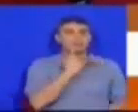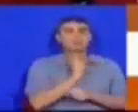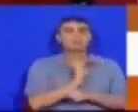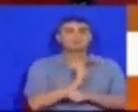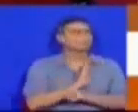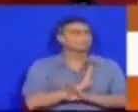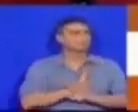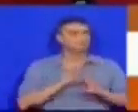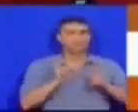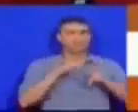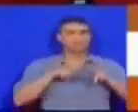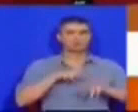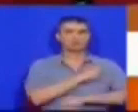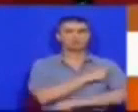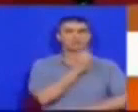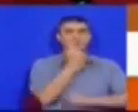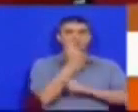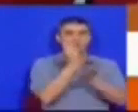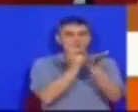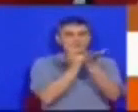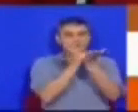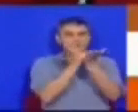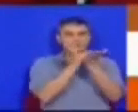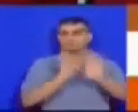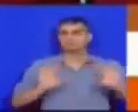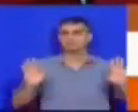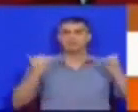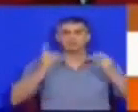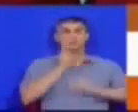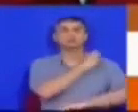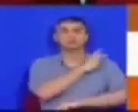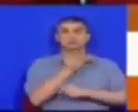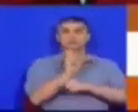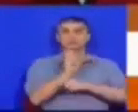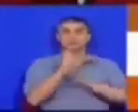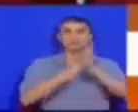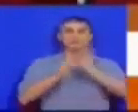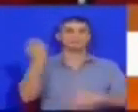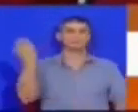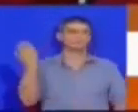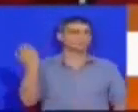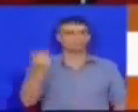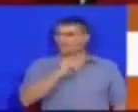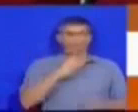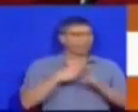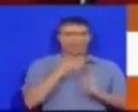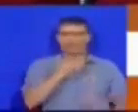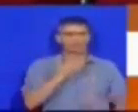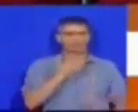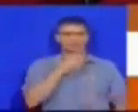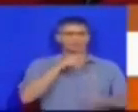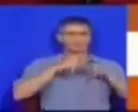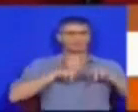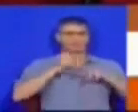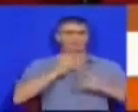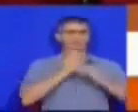שמשקר לא יכול להישאר במשטרה דקה, ופיטר אותו. היום יש קצינים שמשקרים בבית משפט. הם לא רק שהם